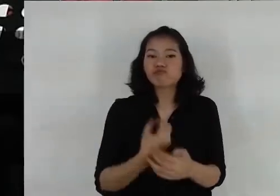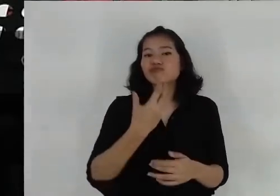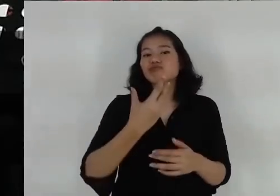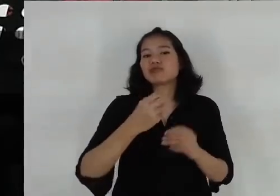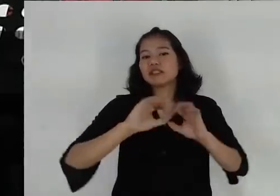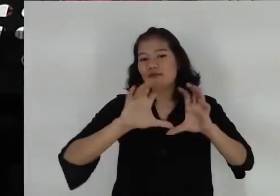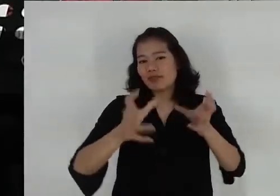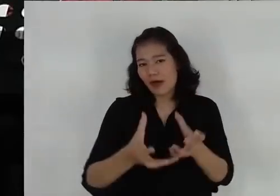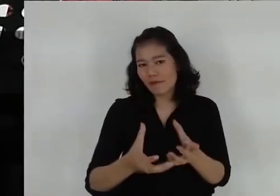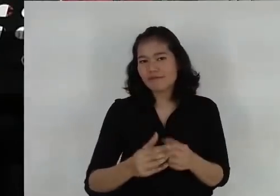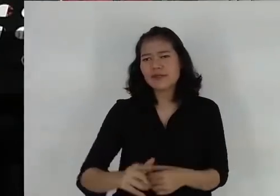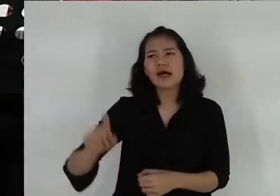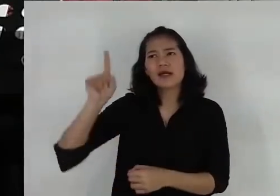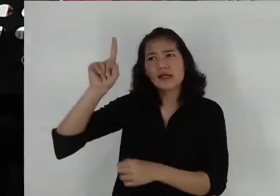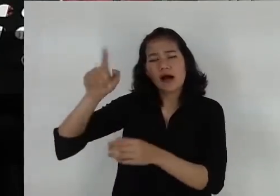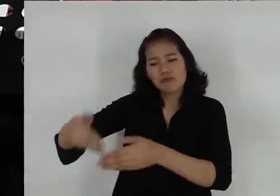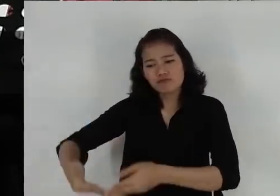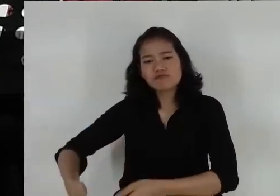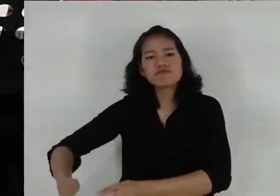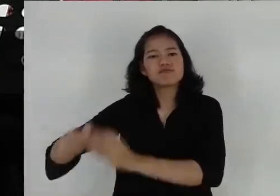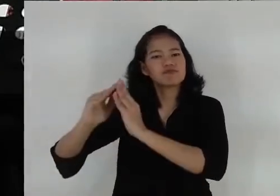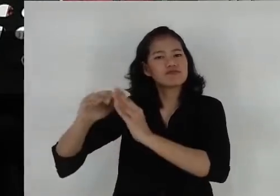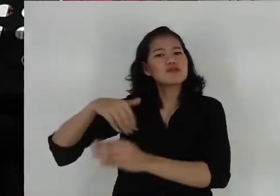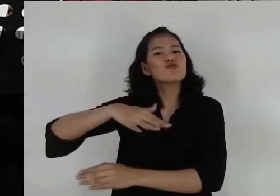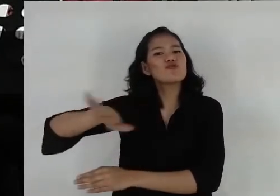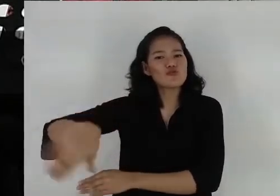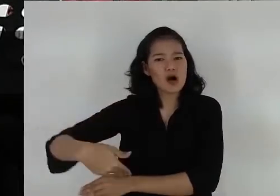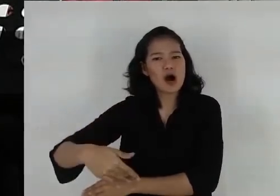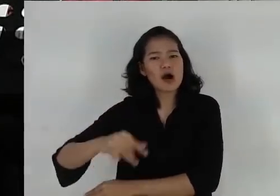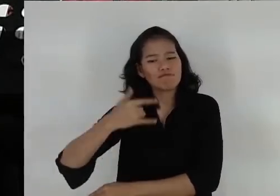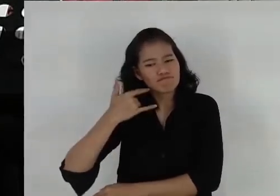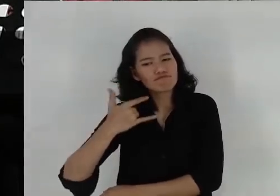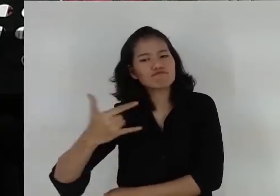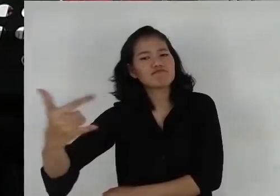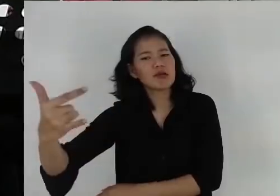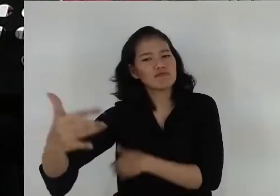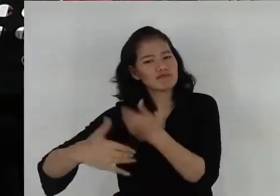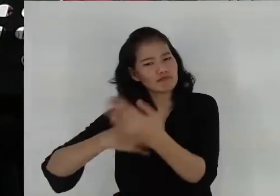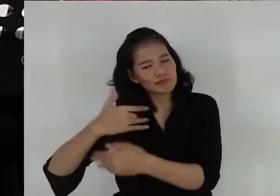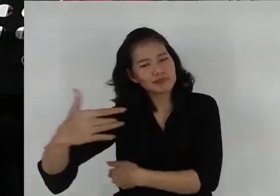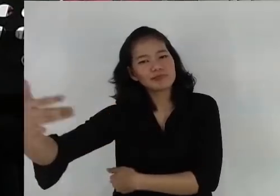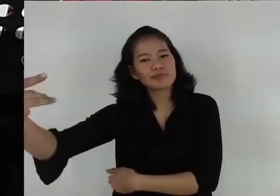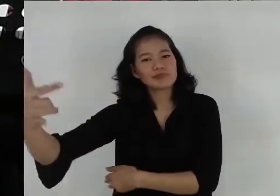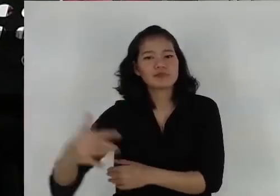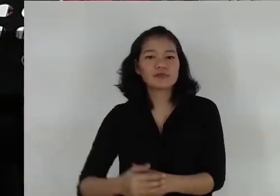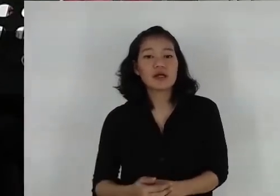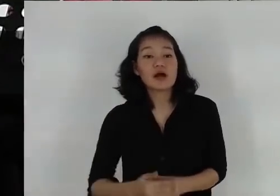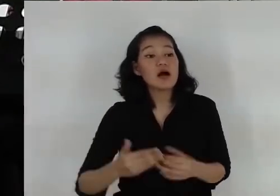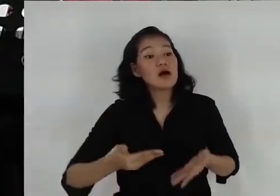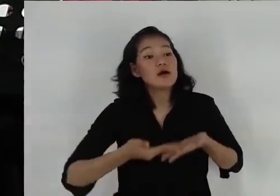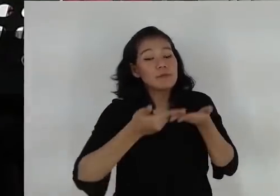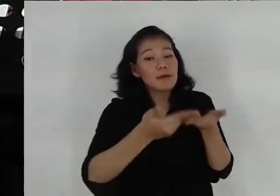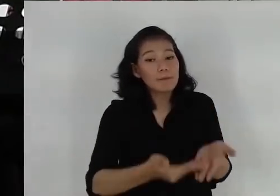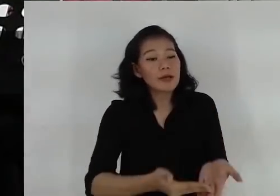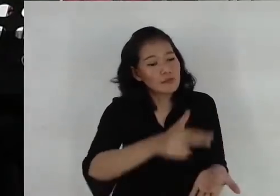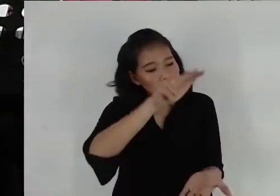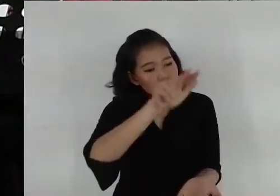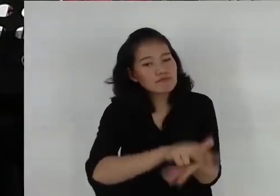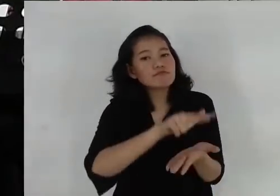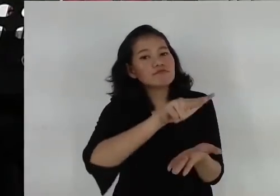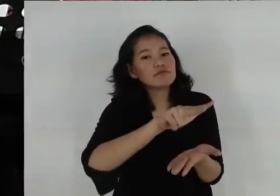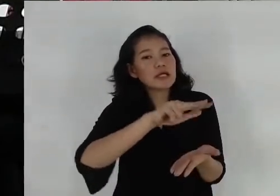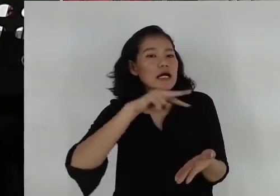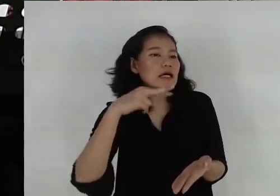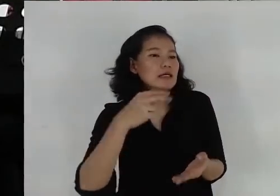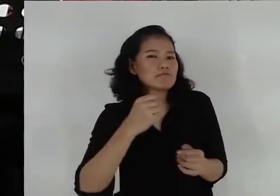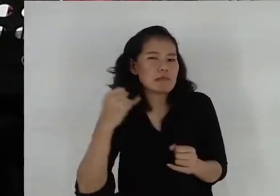dia mendirikan semuanya untuk seterusnya dan selamanya dan memberi ketetapan yang tidak